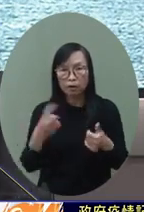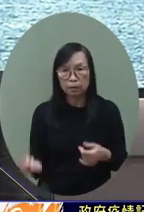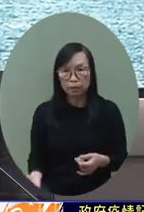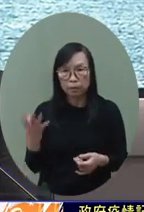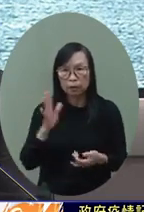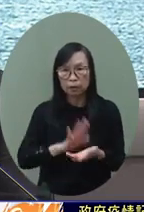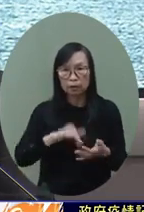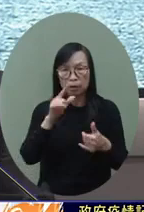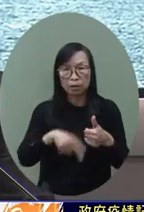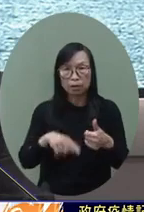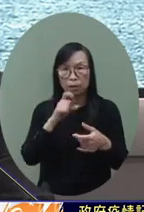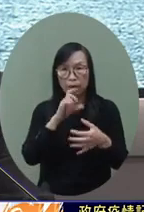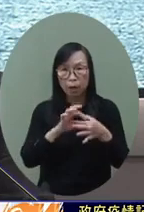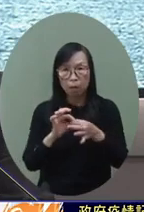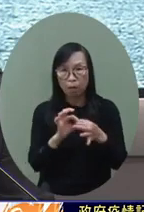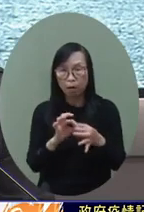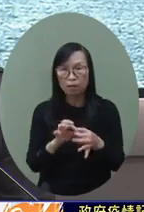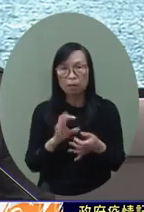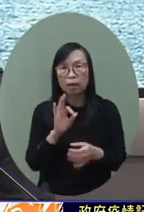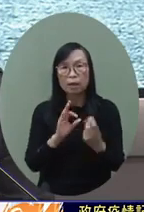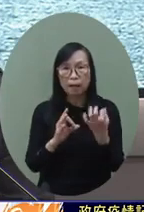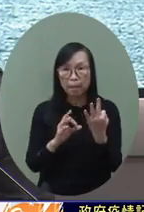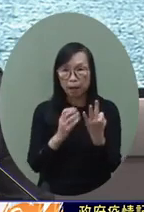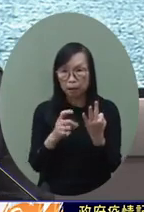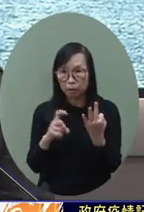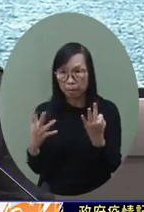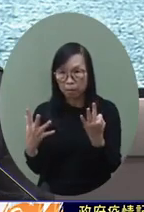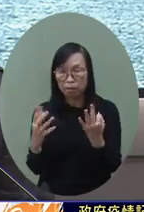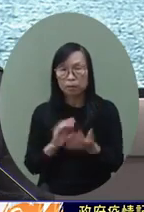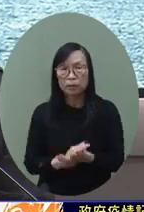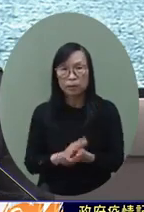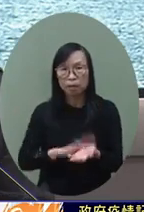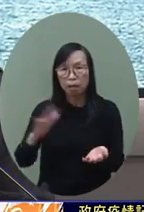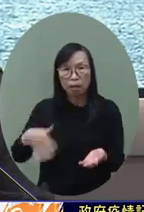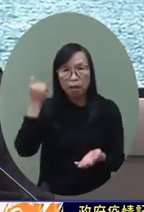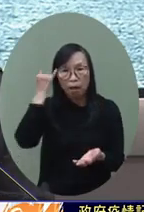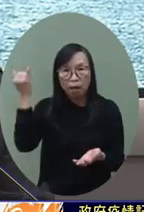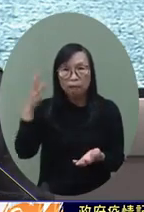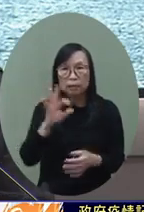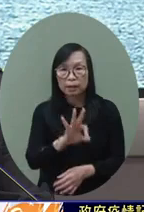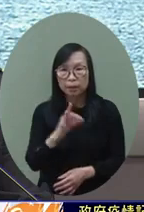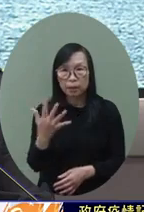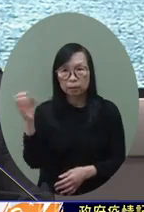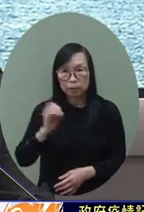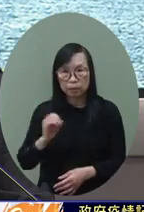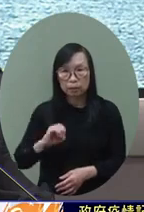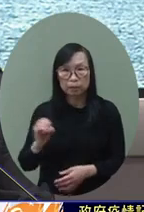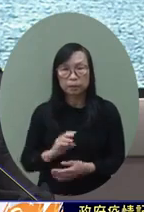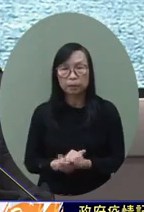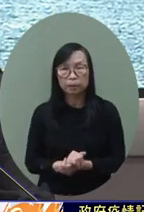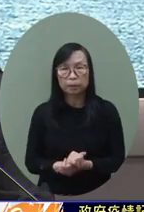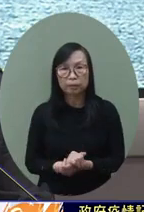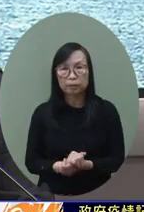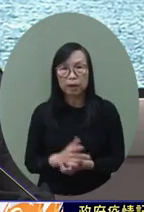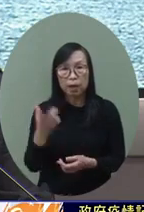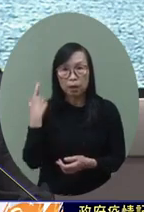案或者與本地個案有關聯的有395宗，源頭不明的有 36%。